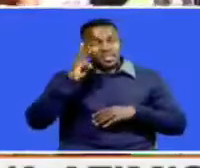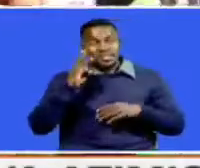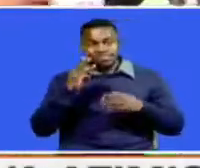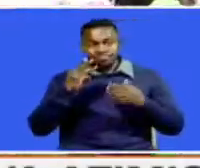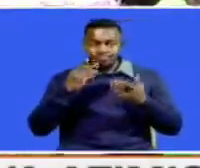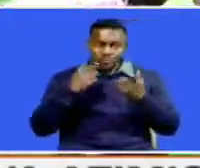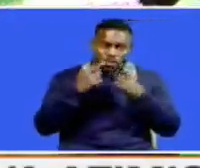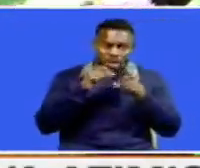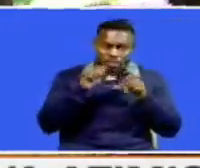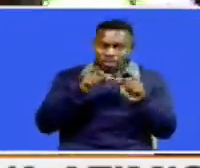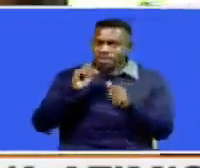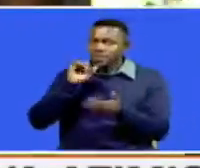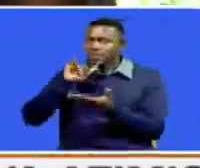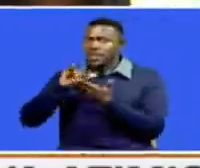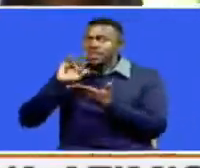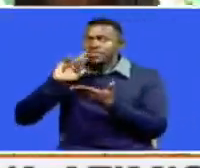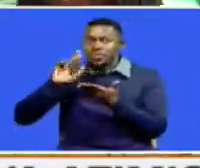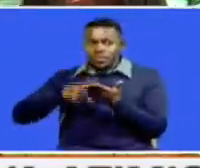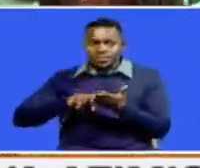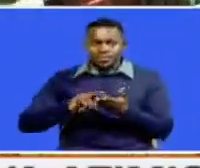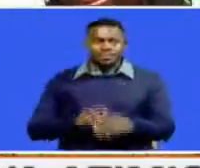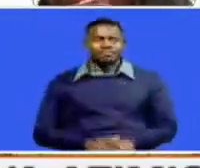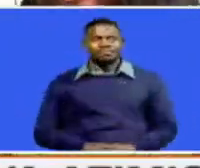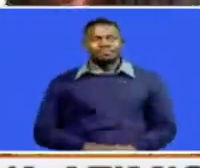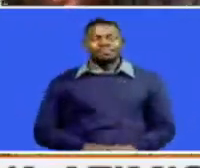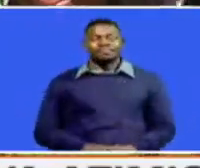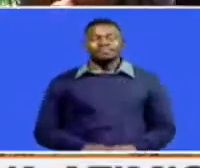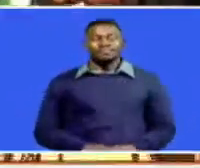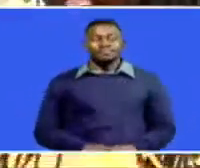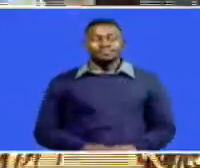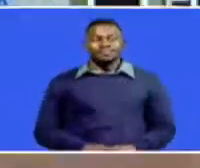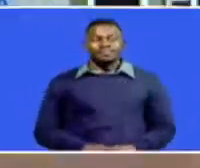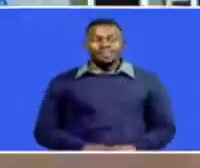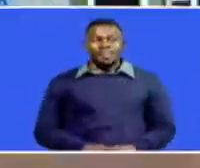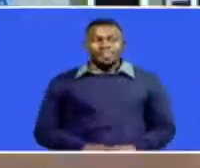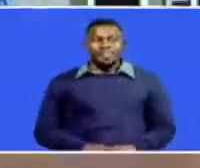Daniel Kariuki, KTN News, Nairobi. Wasimamizi wa